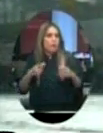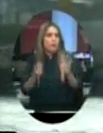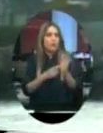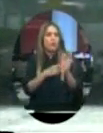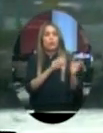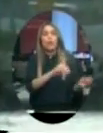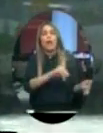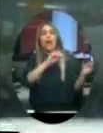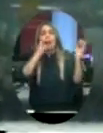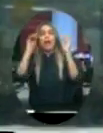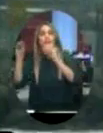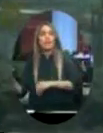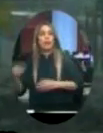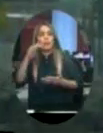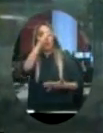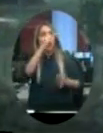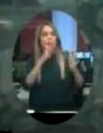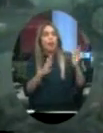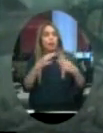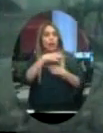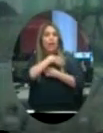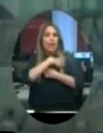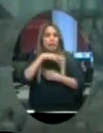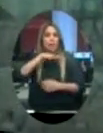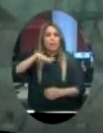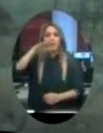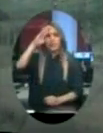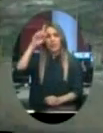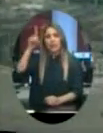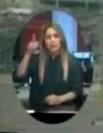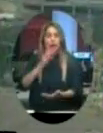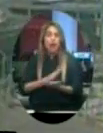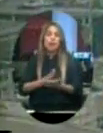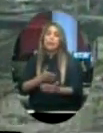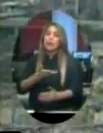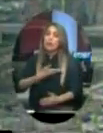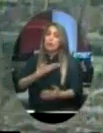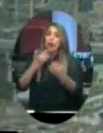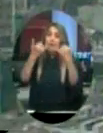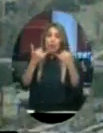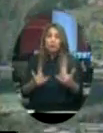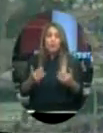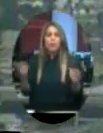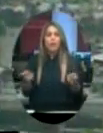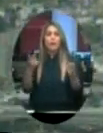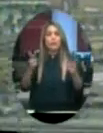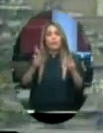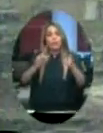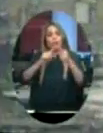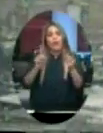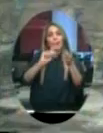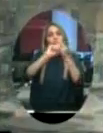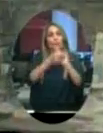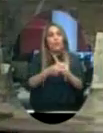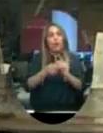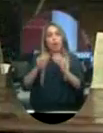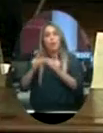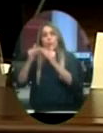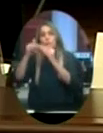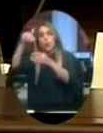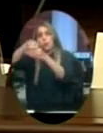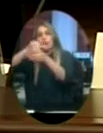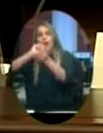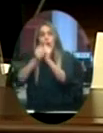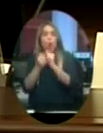המכלים הרעילים ממפרץ חיפה. ההחלטה נפלה, אבל רק עכשיו מחפשים חלופה, האם אונייה או איזוטנקים. יש